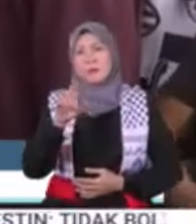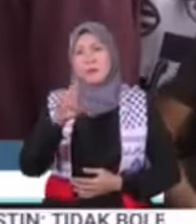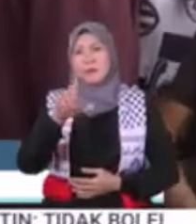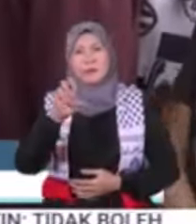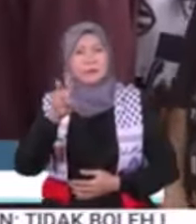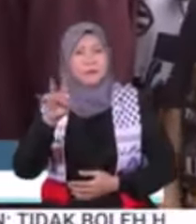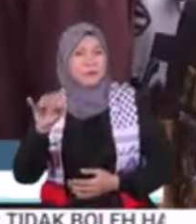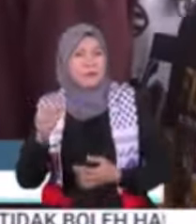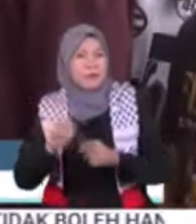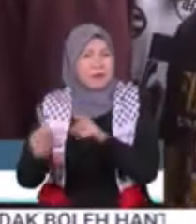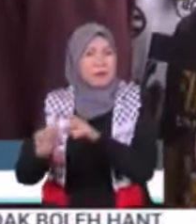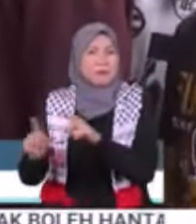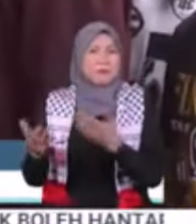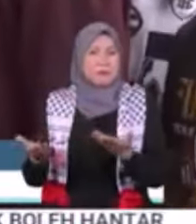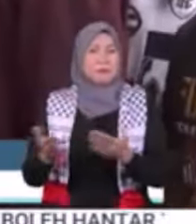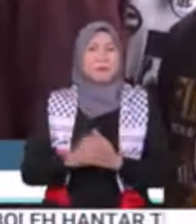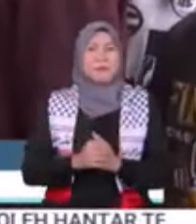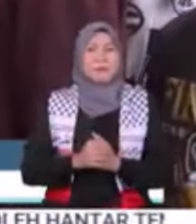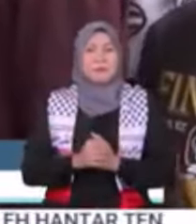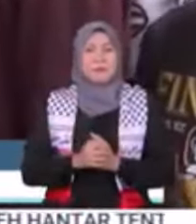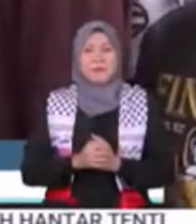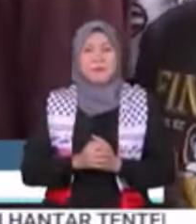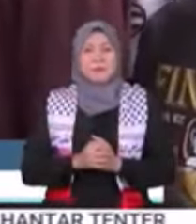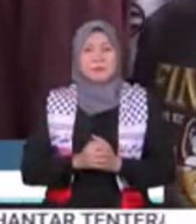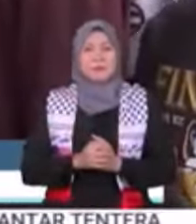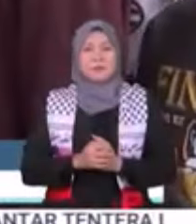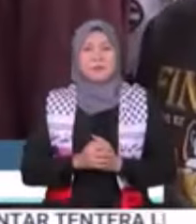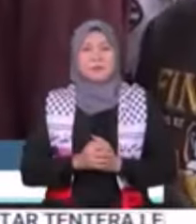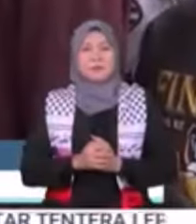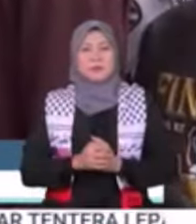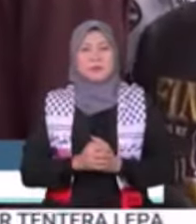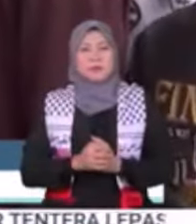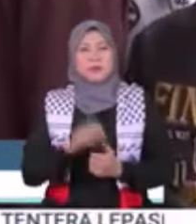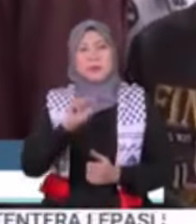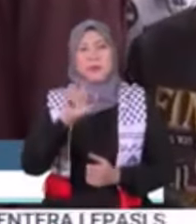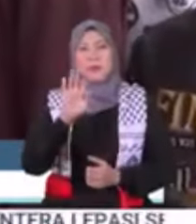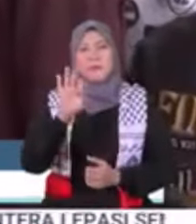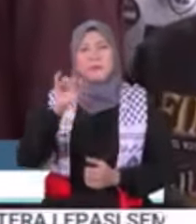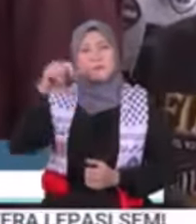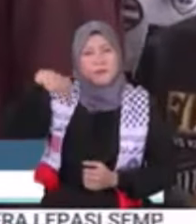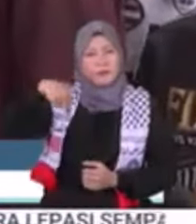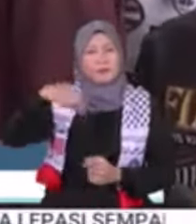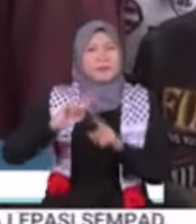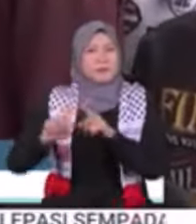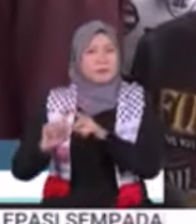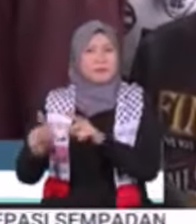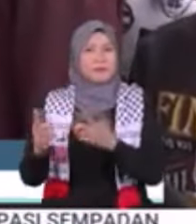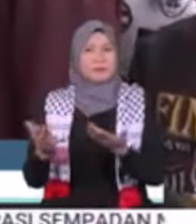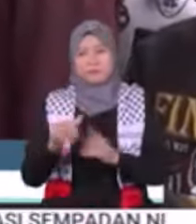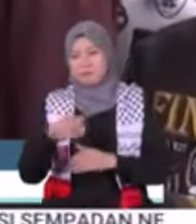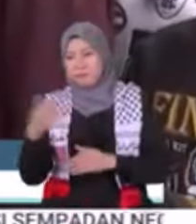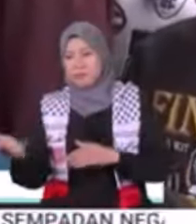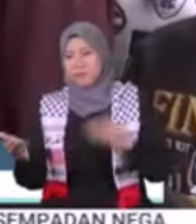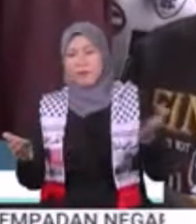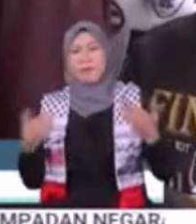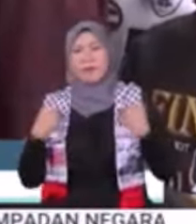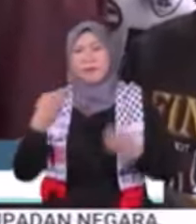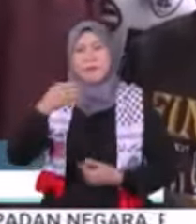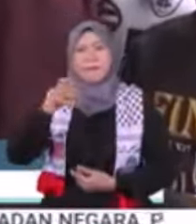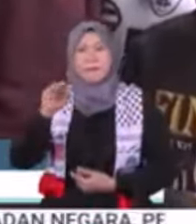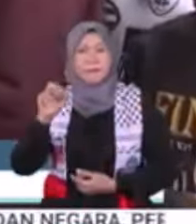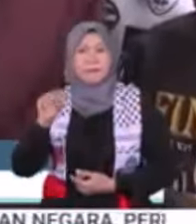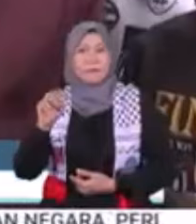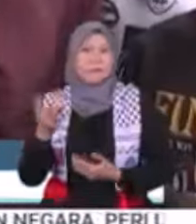mungkin Shane Lowry dah saya rasa, then Kobe Ong, of course tengah Owan dengan Afiq dan juga Eberty, dan kemudian kanan kiri of course ada Aiman dan